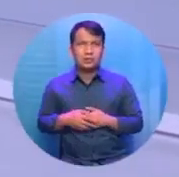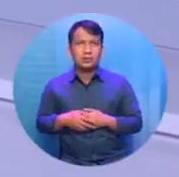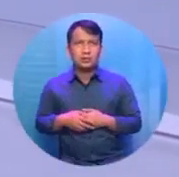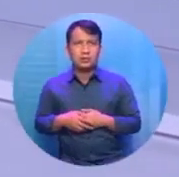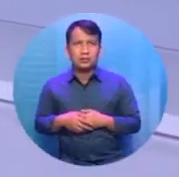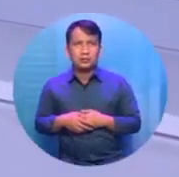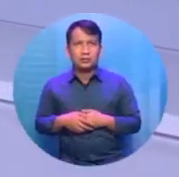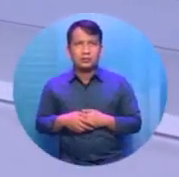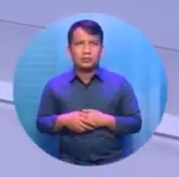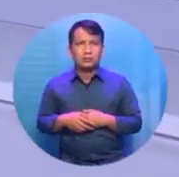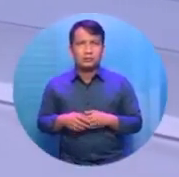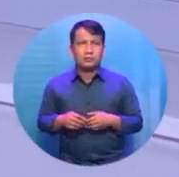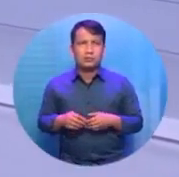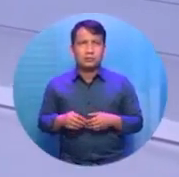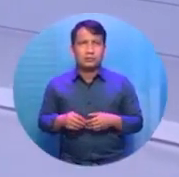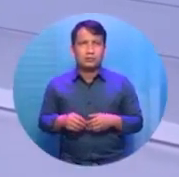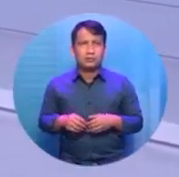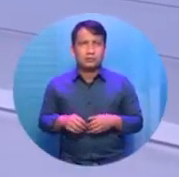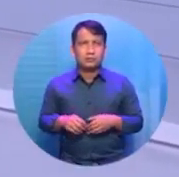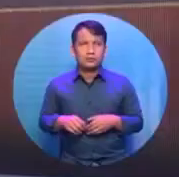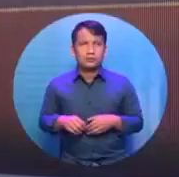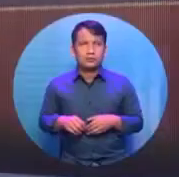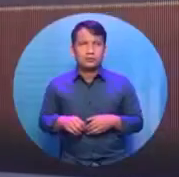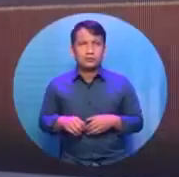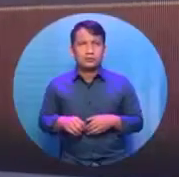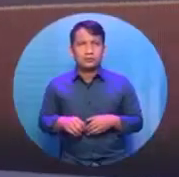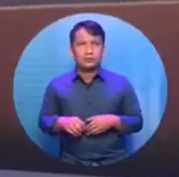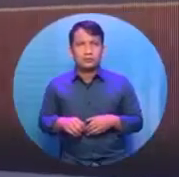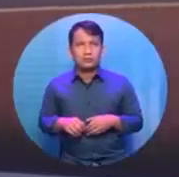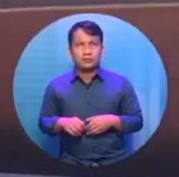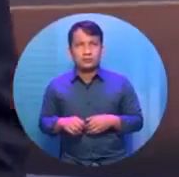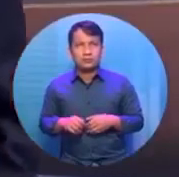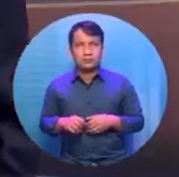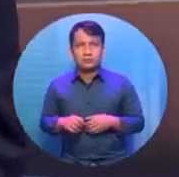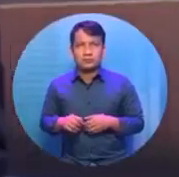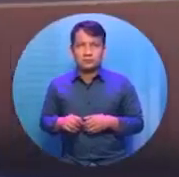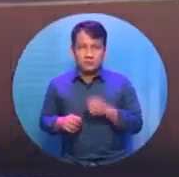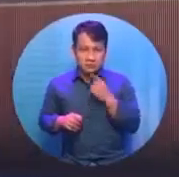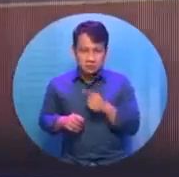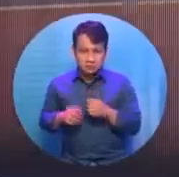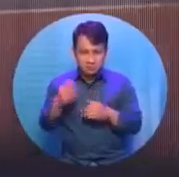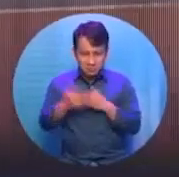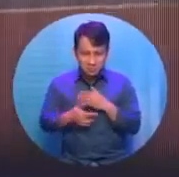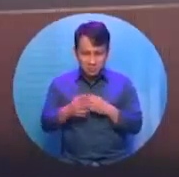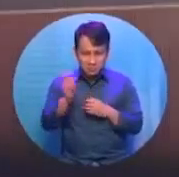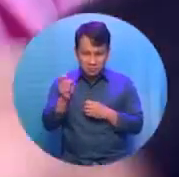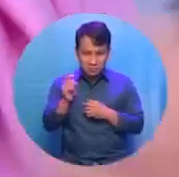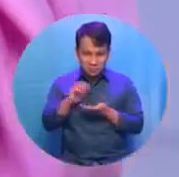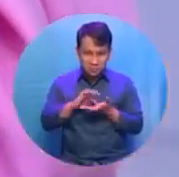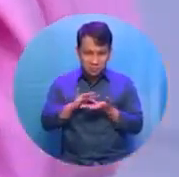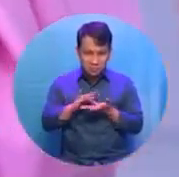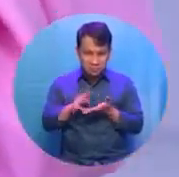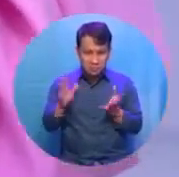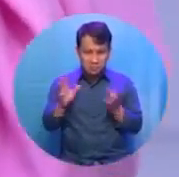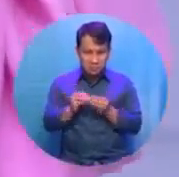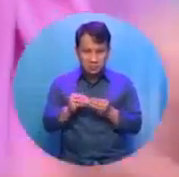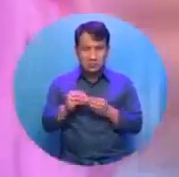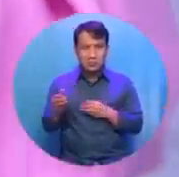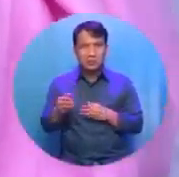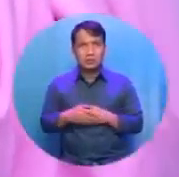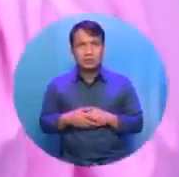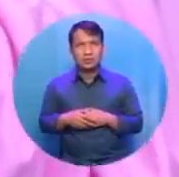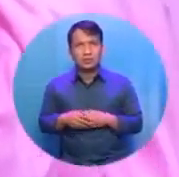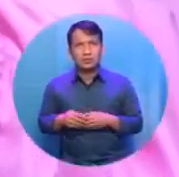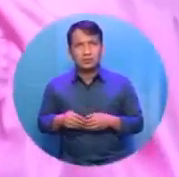Now, eto na. Sige, papabilisin natin. Mabagal eh. Gusto ko mabilis. Mini, mini, mini mo.